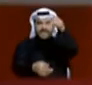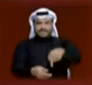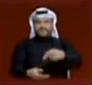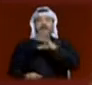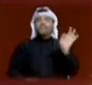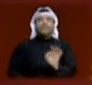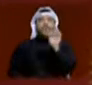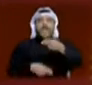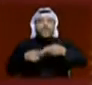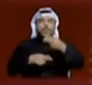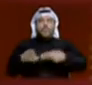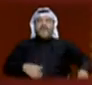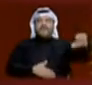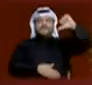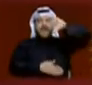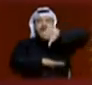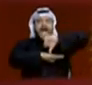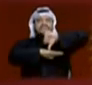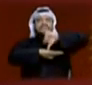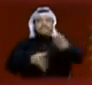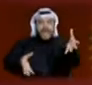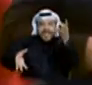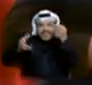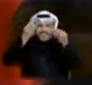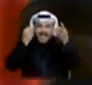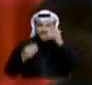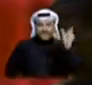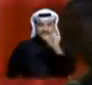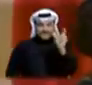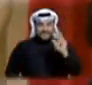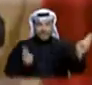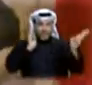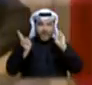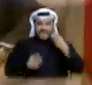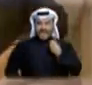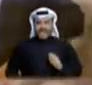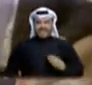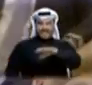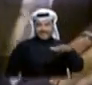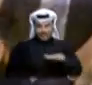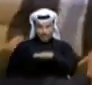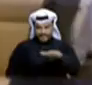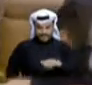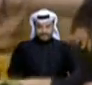كعاصمة للثقافة الإسلامية 2016 والاحتفال بأعيادها الوطنية.